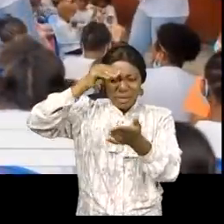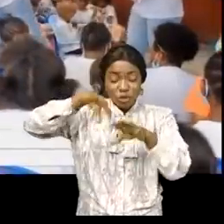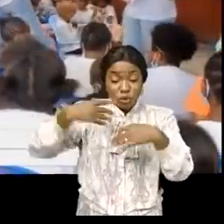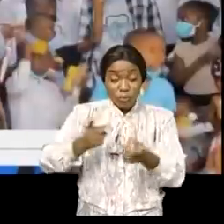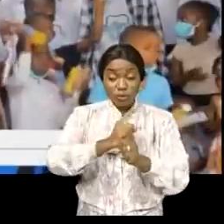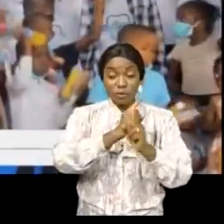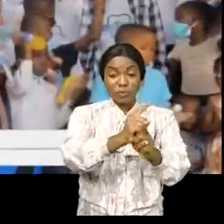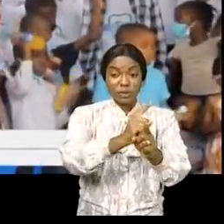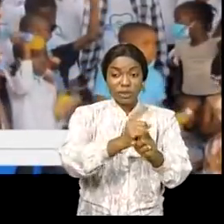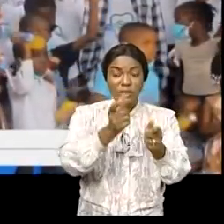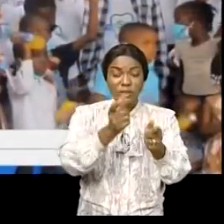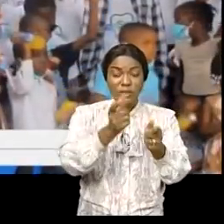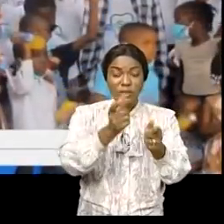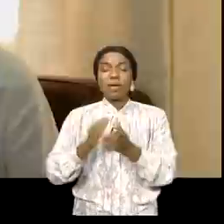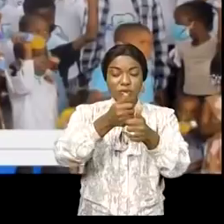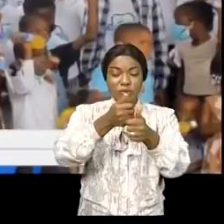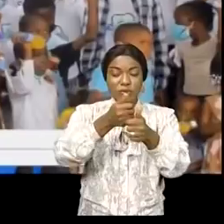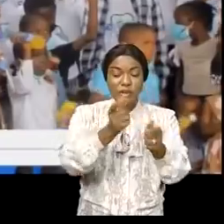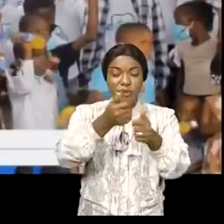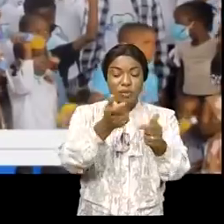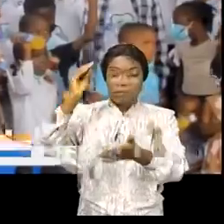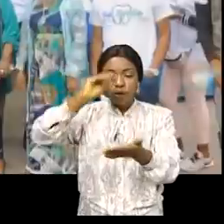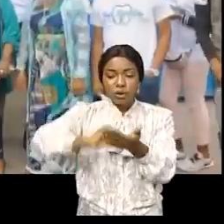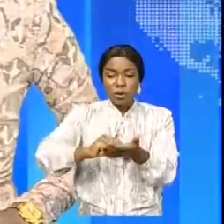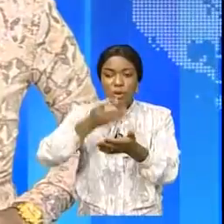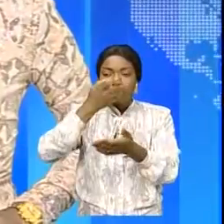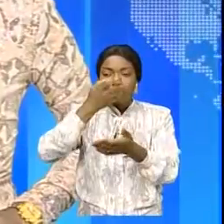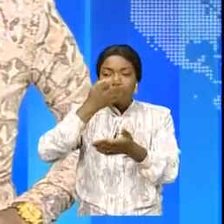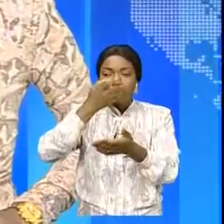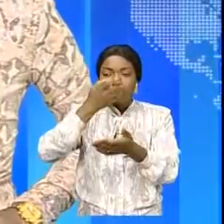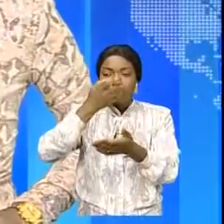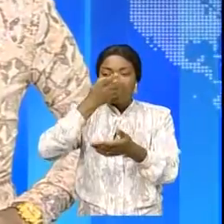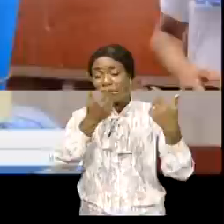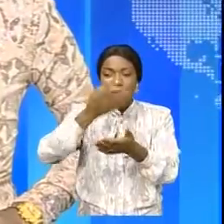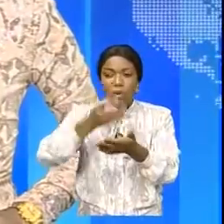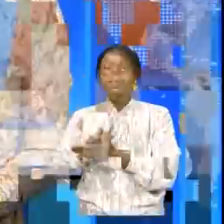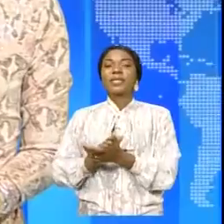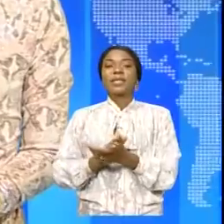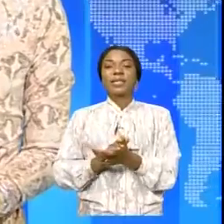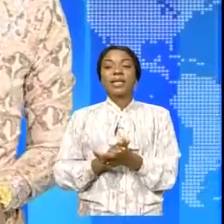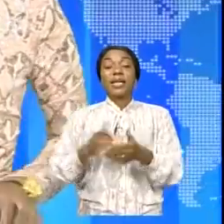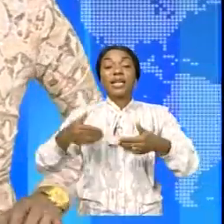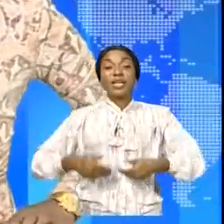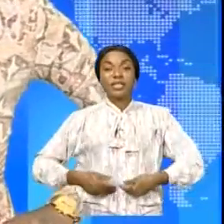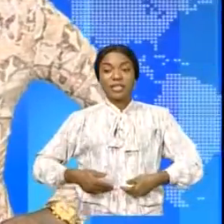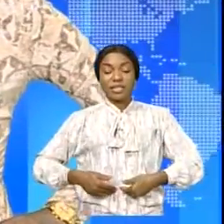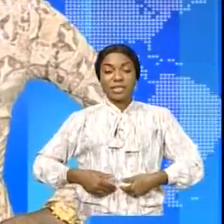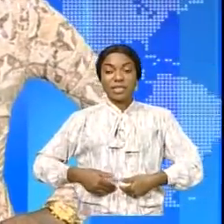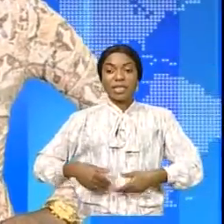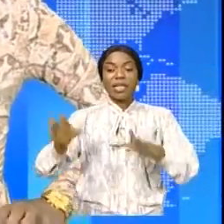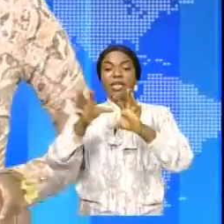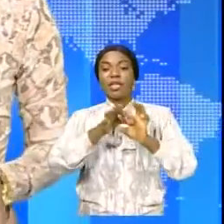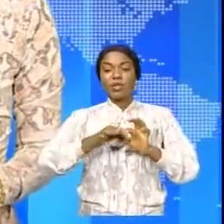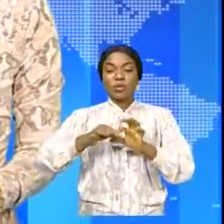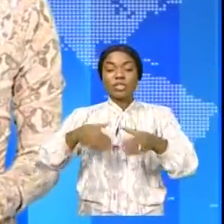préserver et éviter la troisième vague, encore très dangereuse. Le jeune de l'Union de jeunes